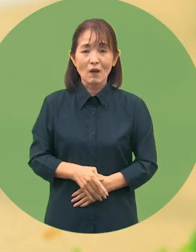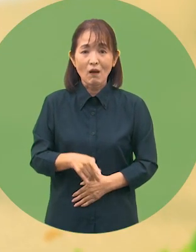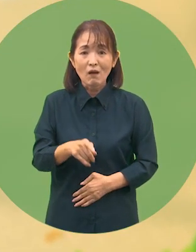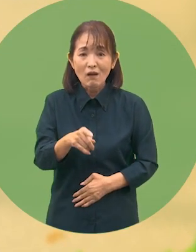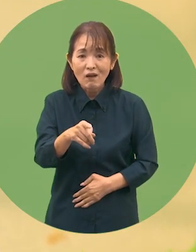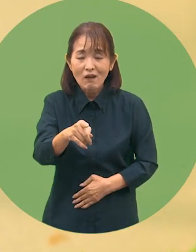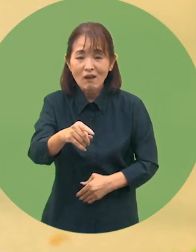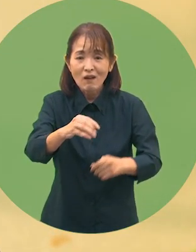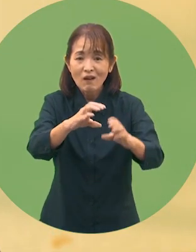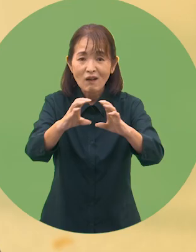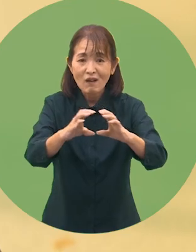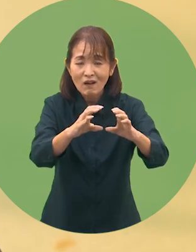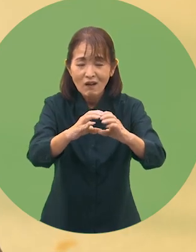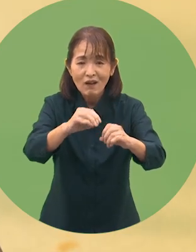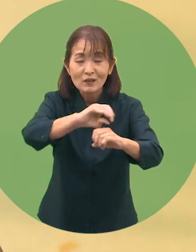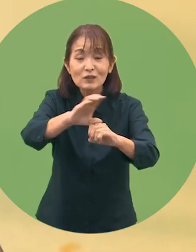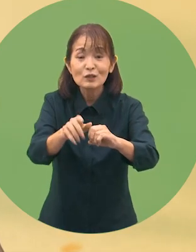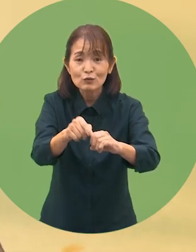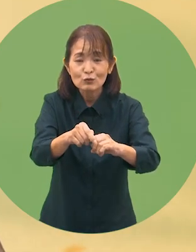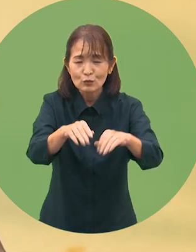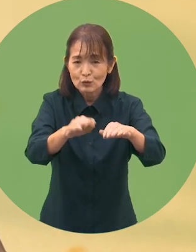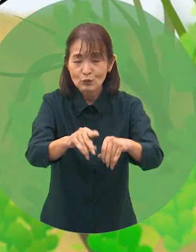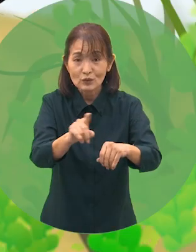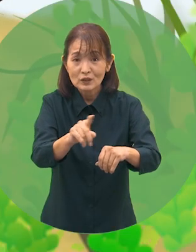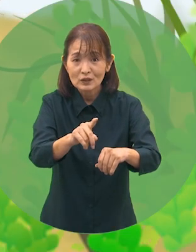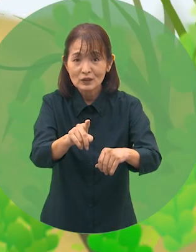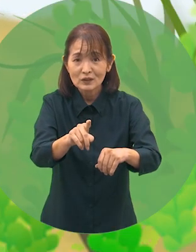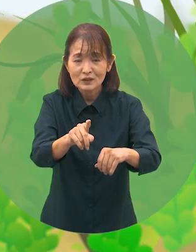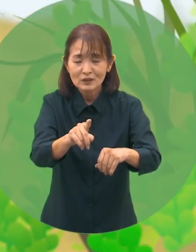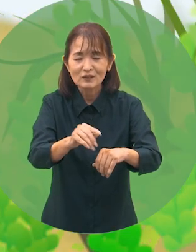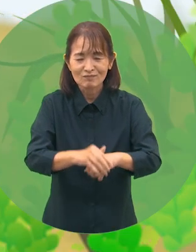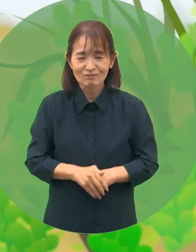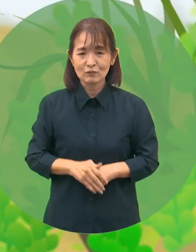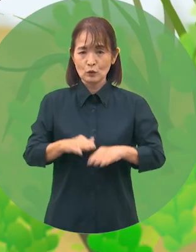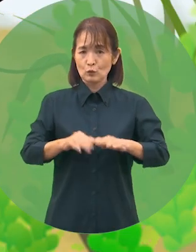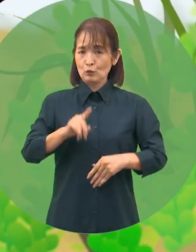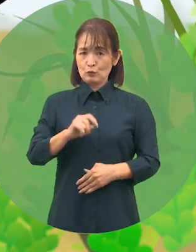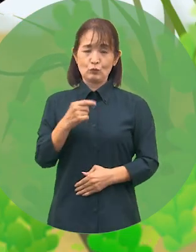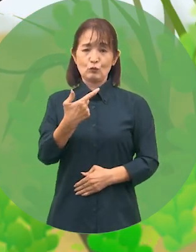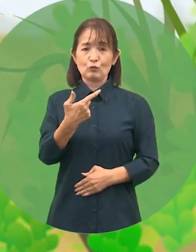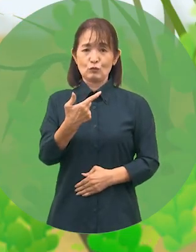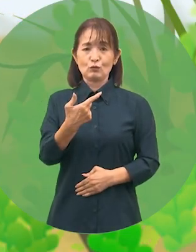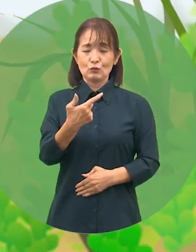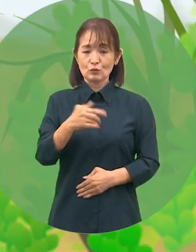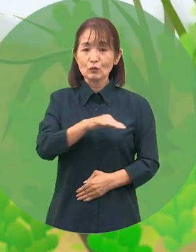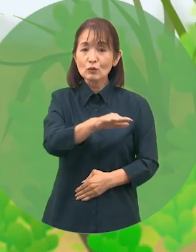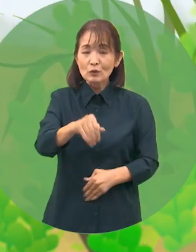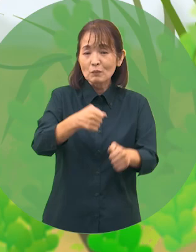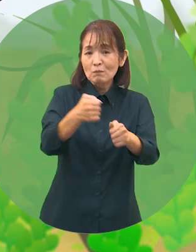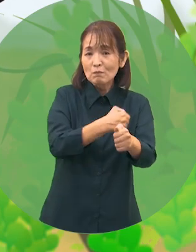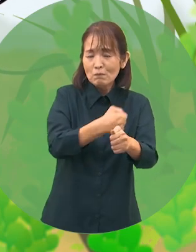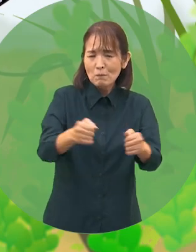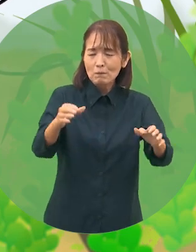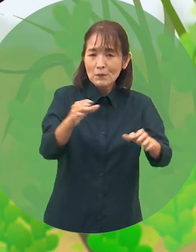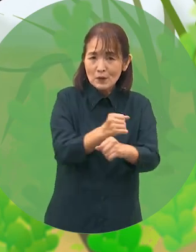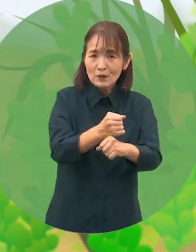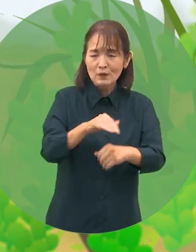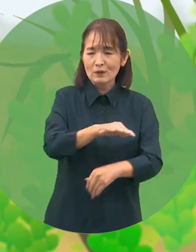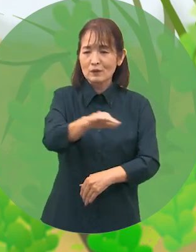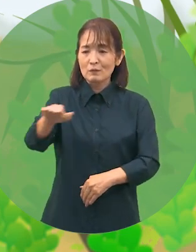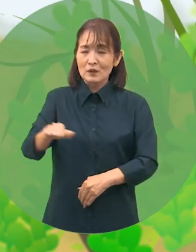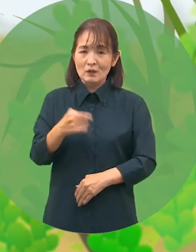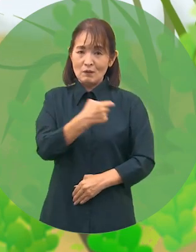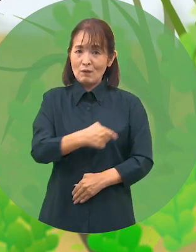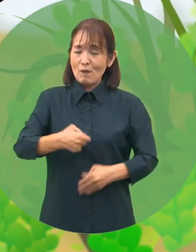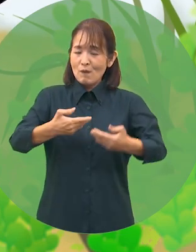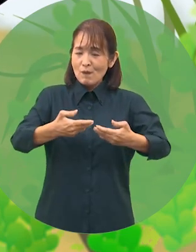あ、SDGs の卵、今日は 16番、子どもへの虐待をなくし、すべての人が安心